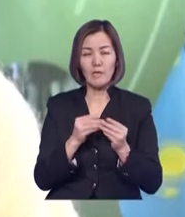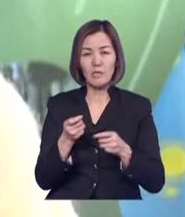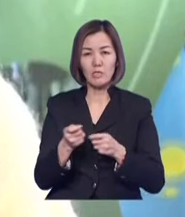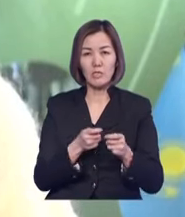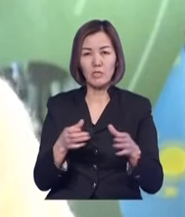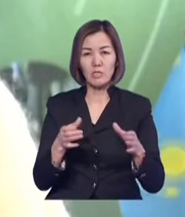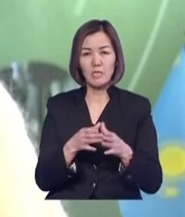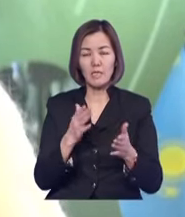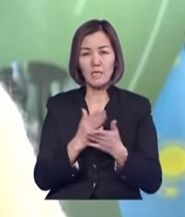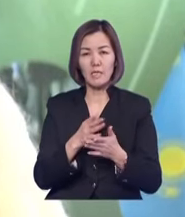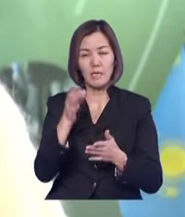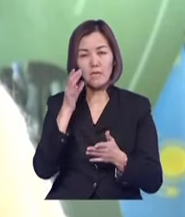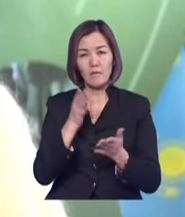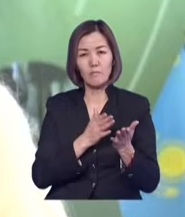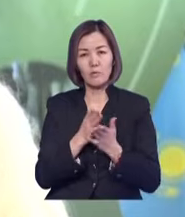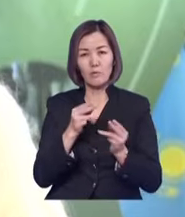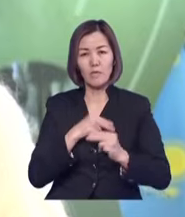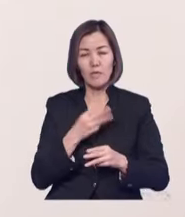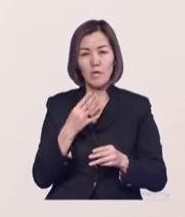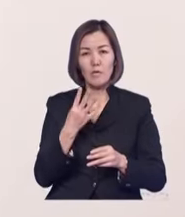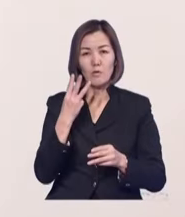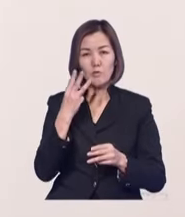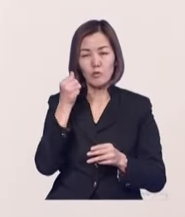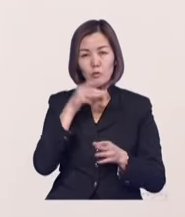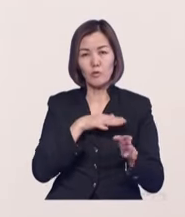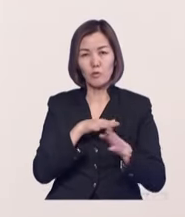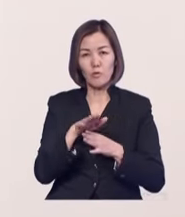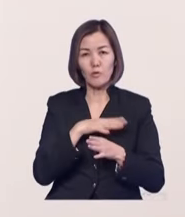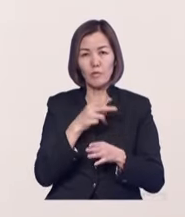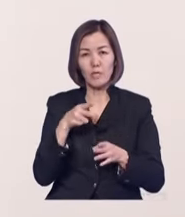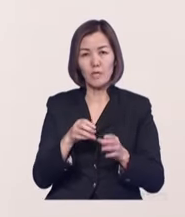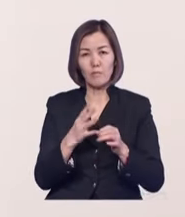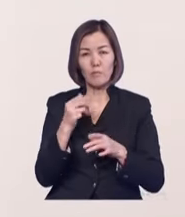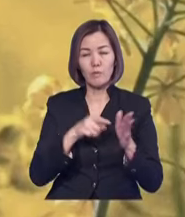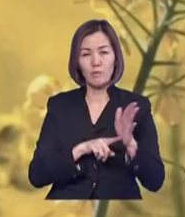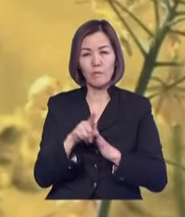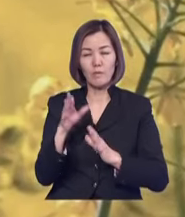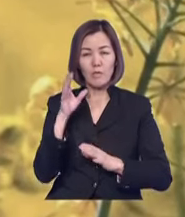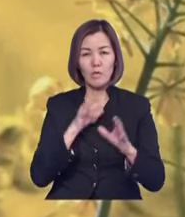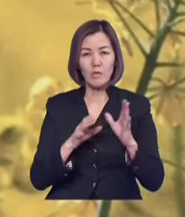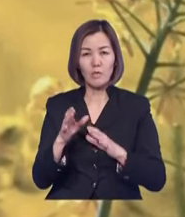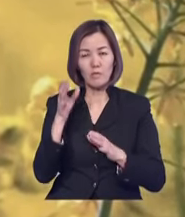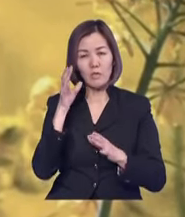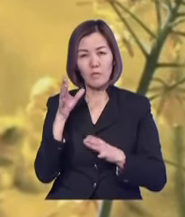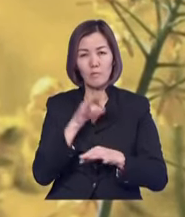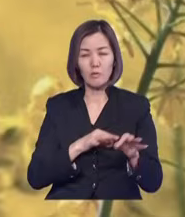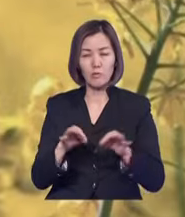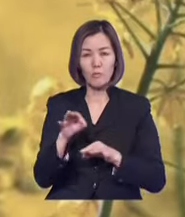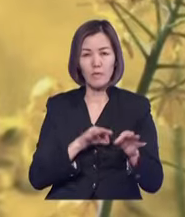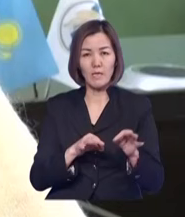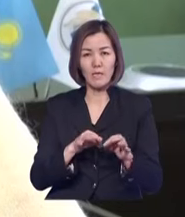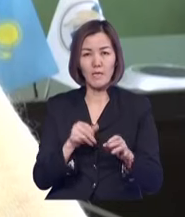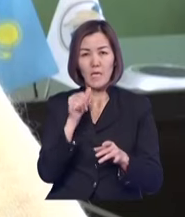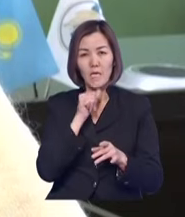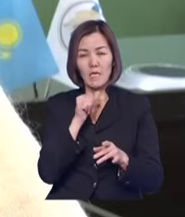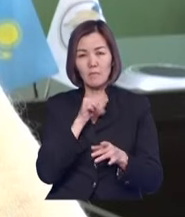жетекшілік етеді. Оның ғылым жолында еңбек еткеніне 43 жылдан асқан. 2015 жылдан бері институтта ғылыми жобалар шеңберінде